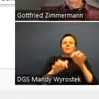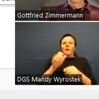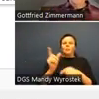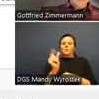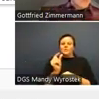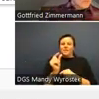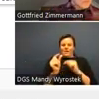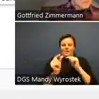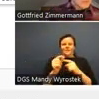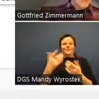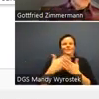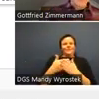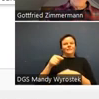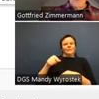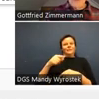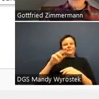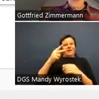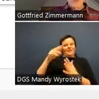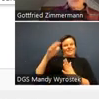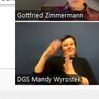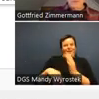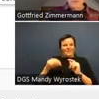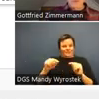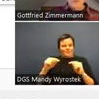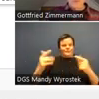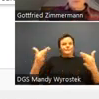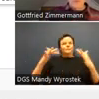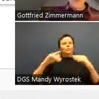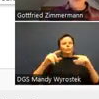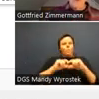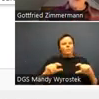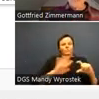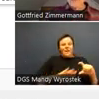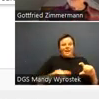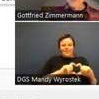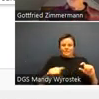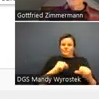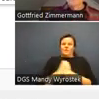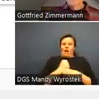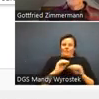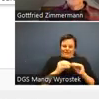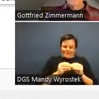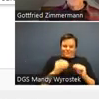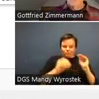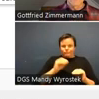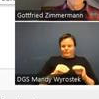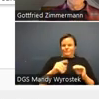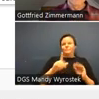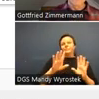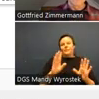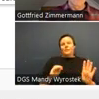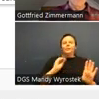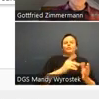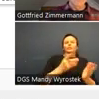wird beendet. Also es ist möglich, aber seien Sie vorsichtig mit Fußnoten und Endnoten. Man muss